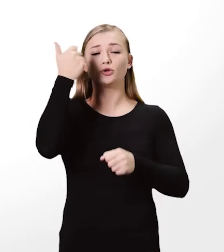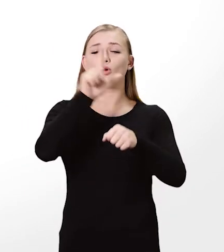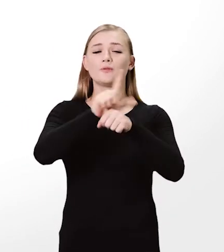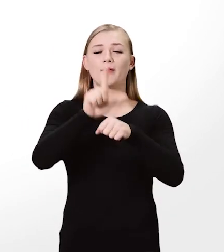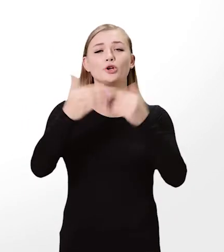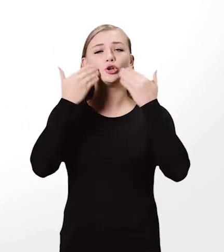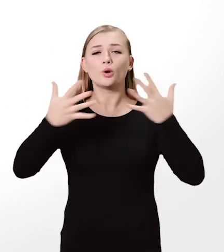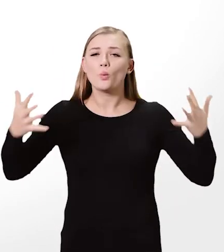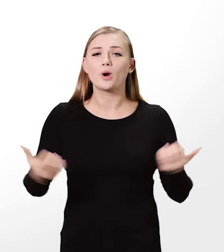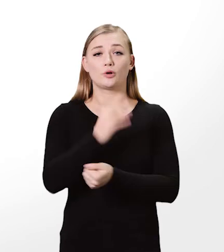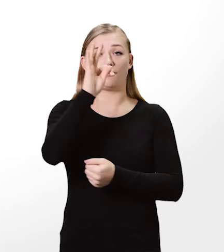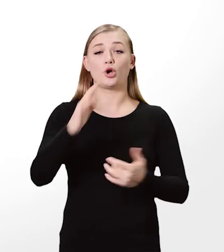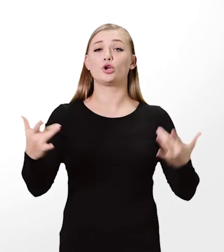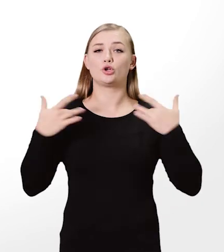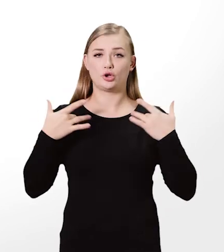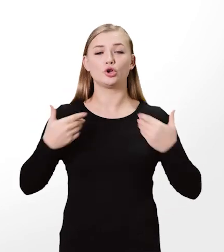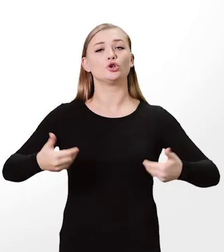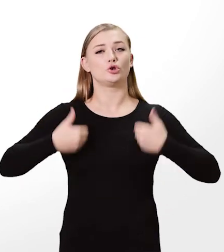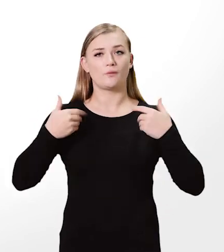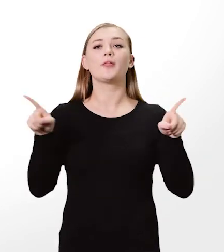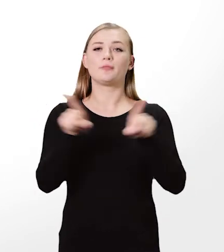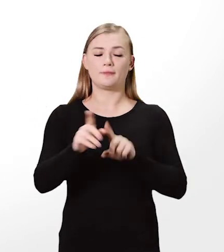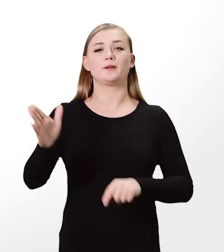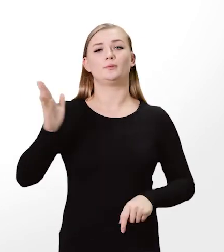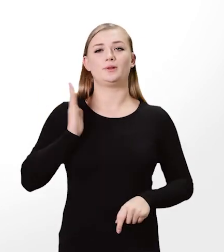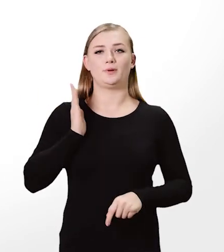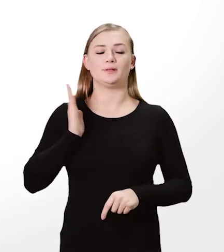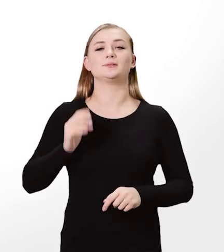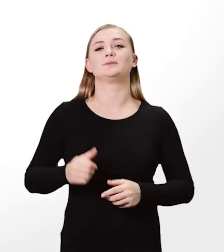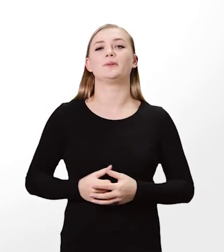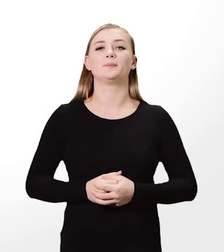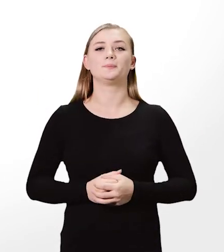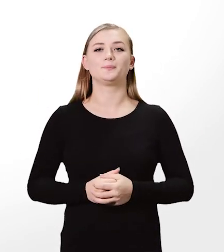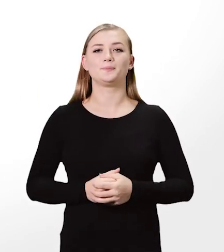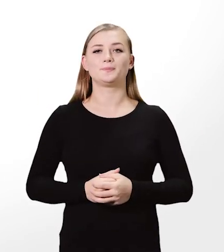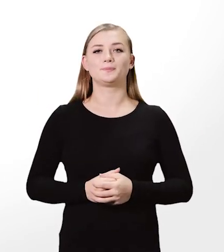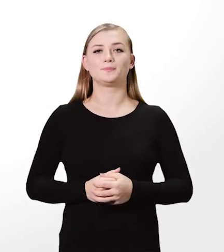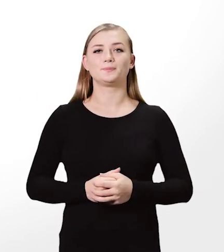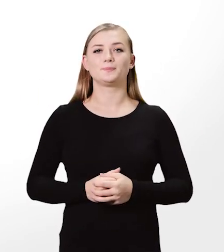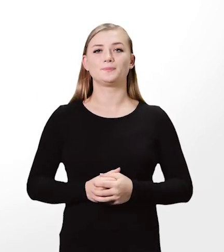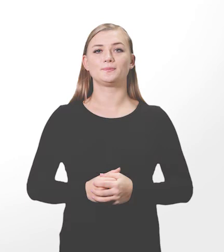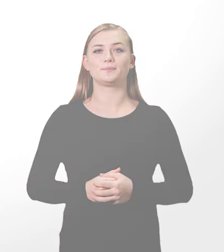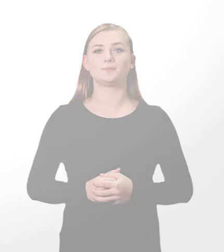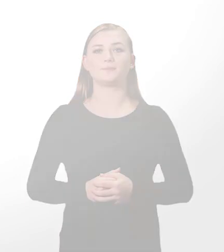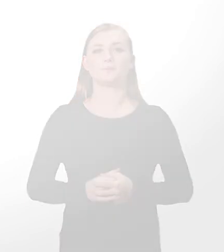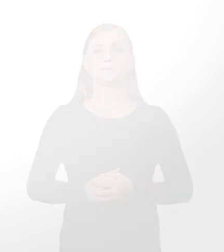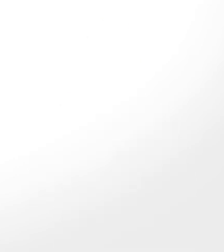Pamiętaj, 112 na straży Twojego życia, zdrowia i bezpieczeństwa.